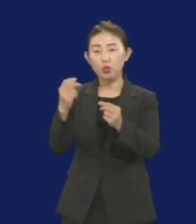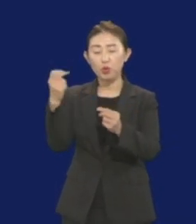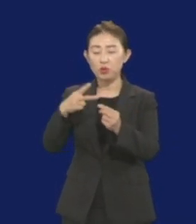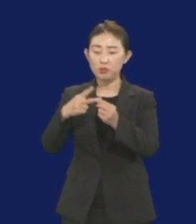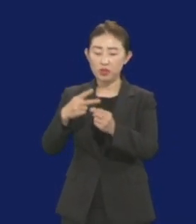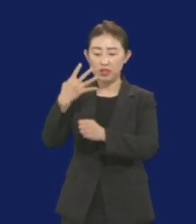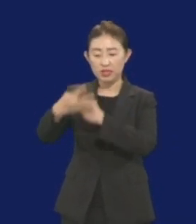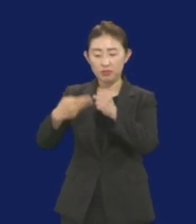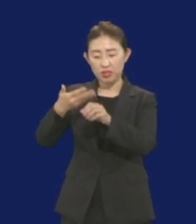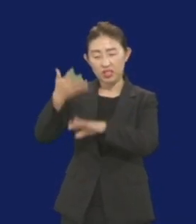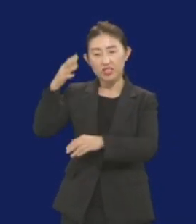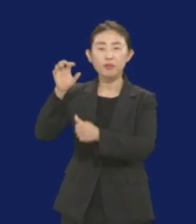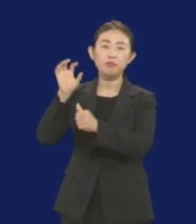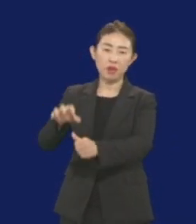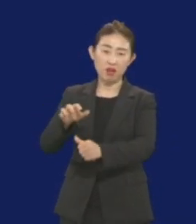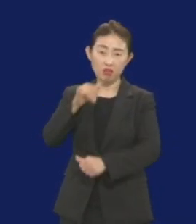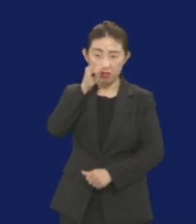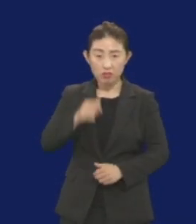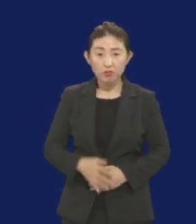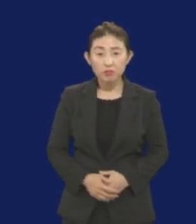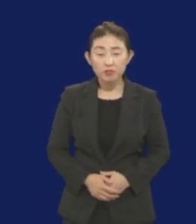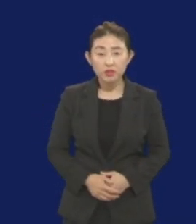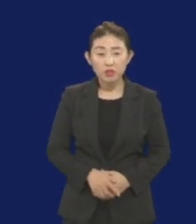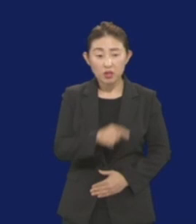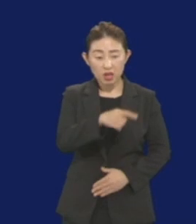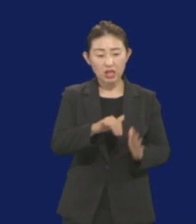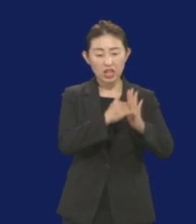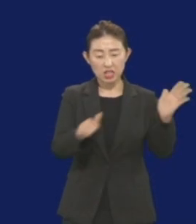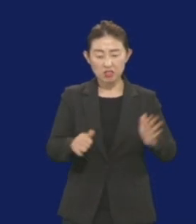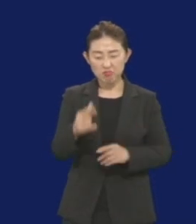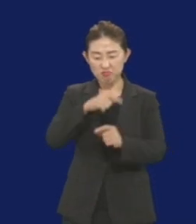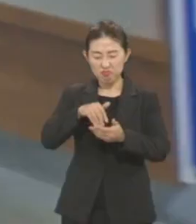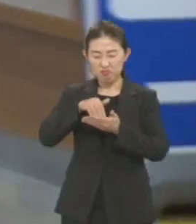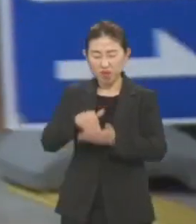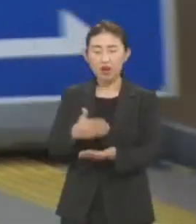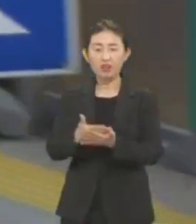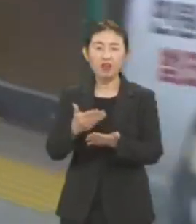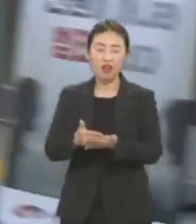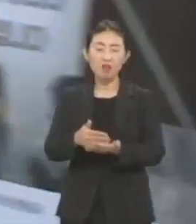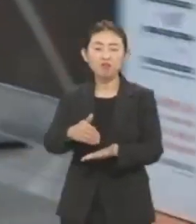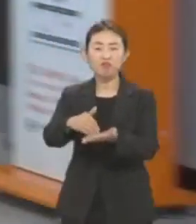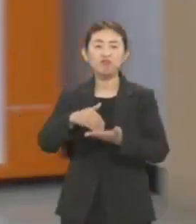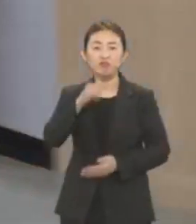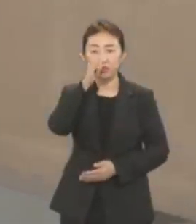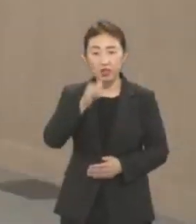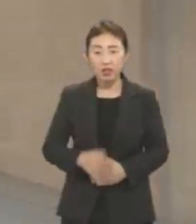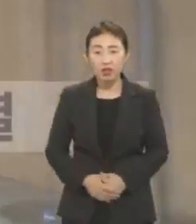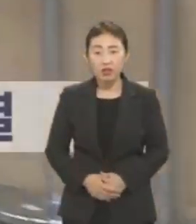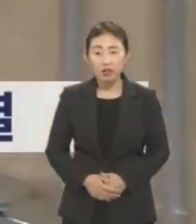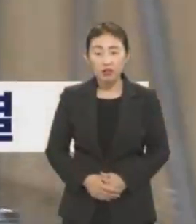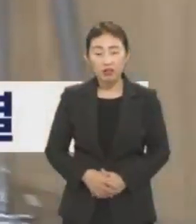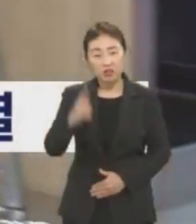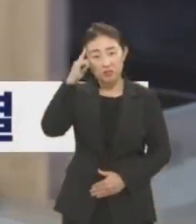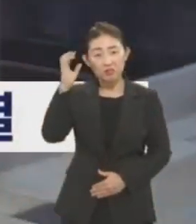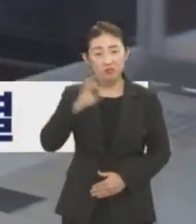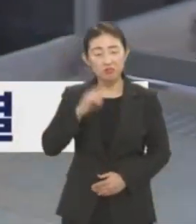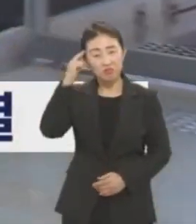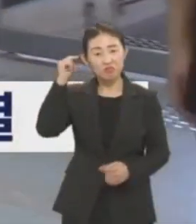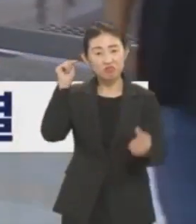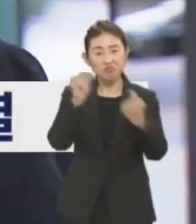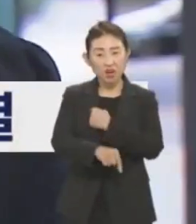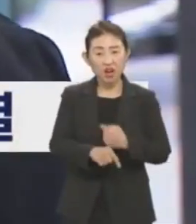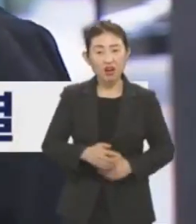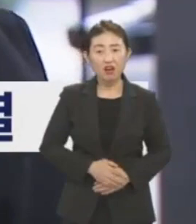상향됐고 피해자와 유족들도 엄벌을 요구하고 있다고 판시했습니다. 하지만 기대에 못 미치는 선고 결과에